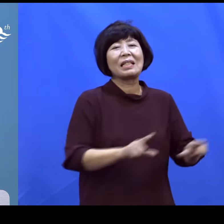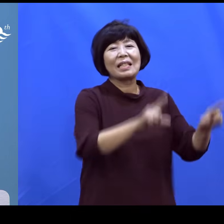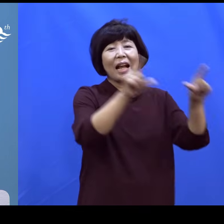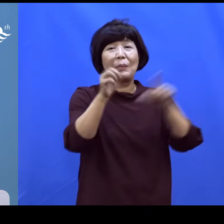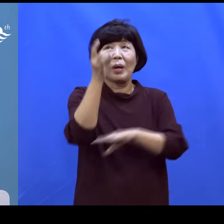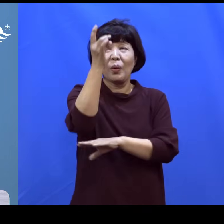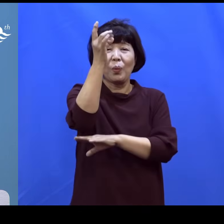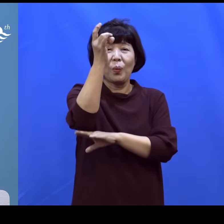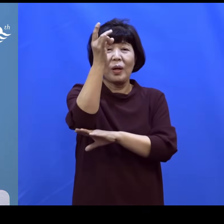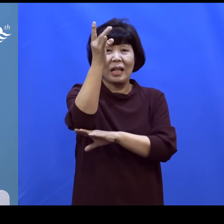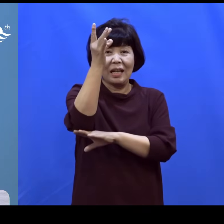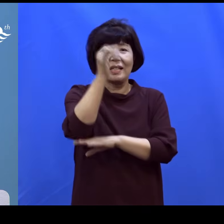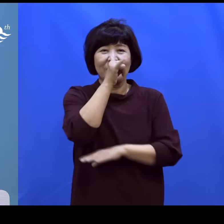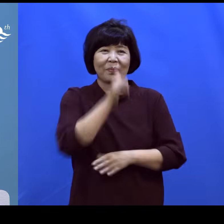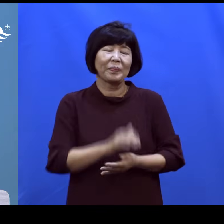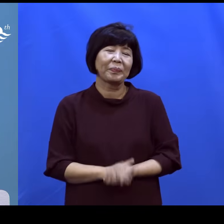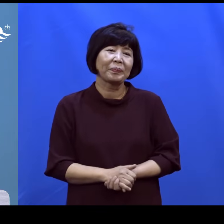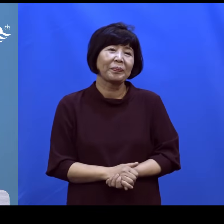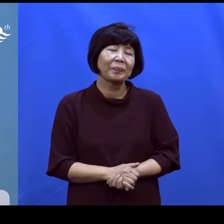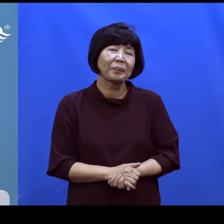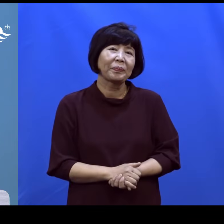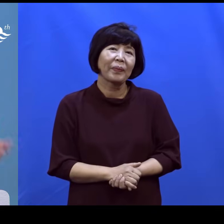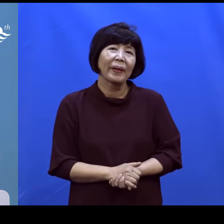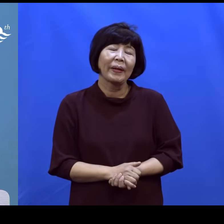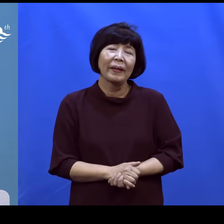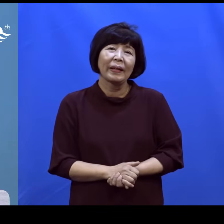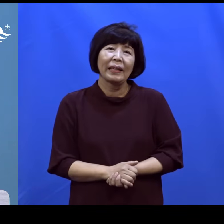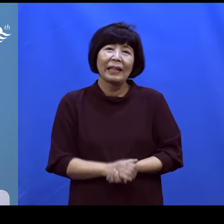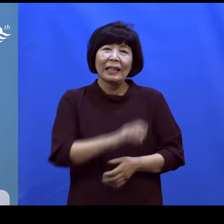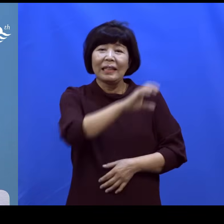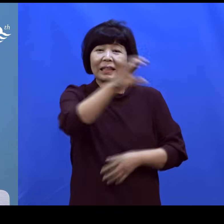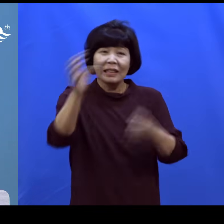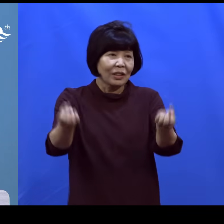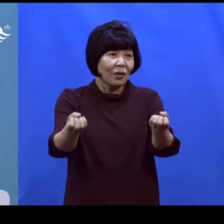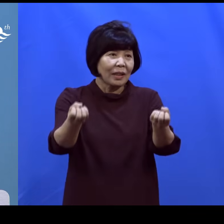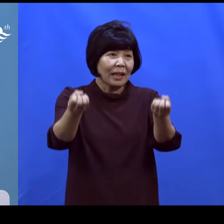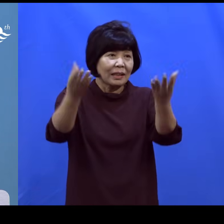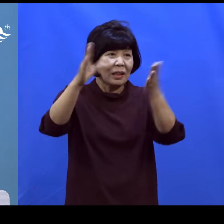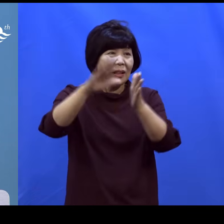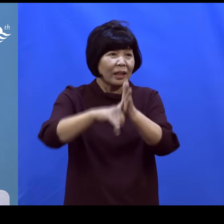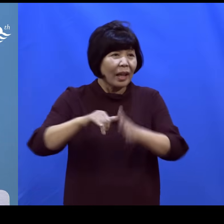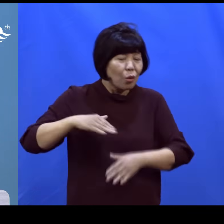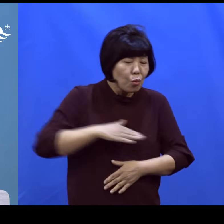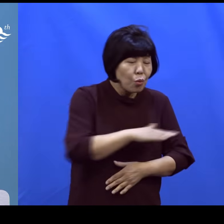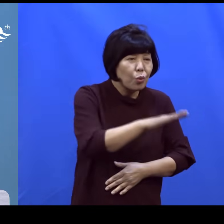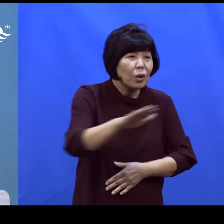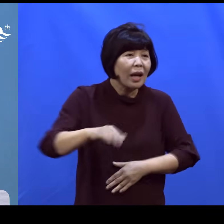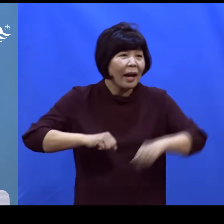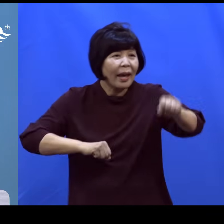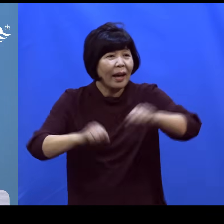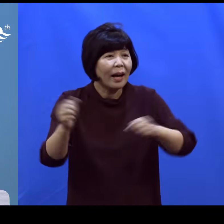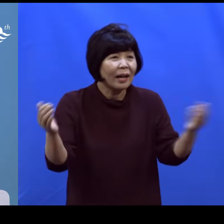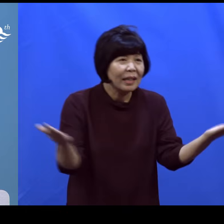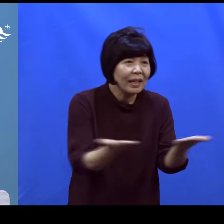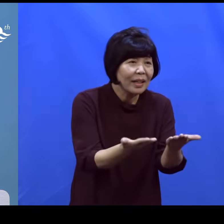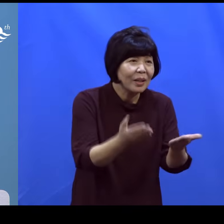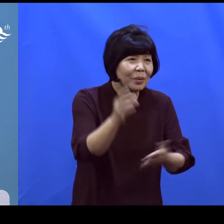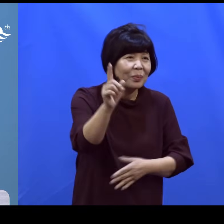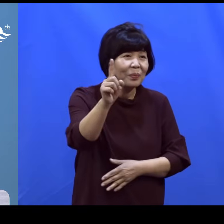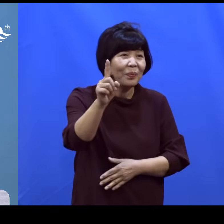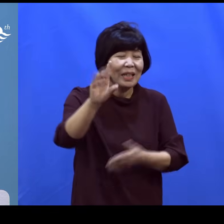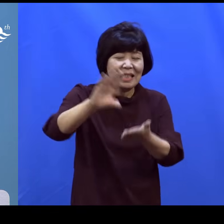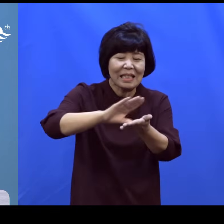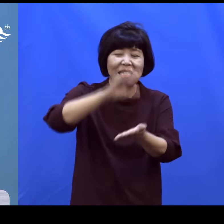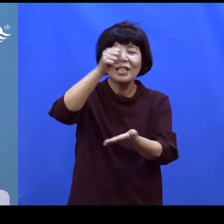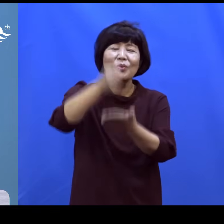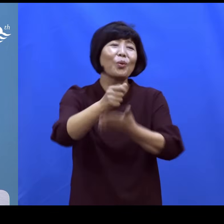그 안에 숨어 있는 줄로 믿습니다. 자, 이 성탄절에 우리가 할 가장 중요한 것은 그리스도의